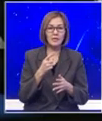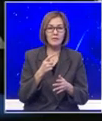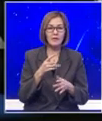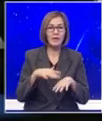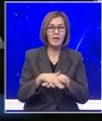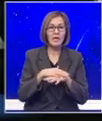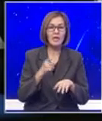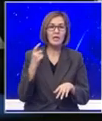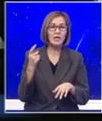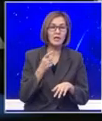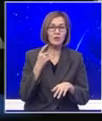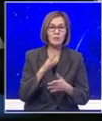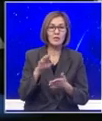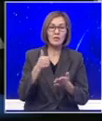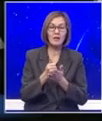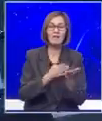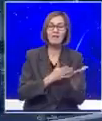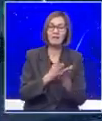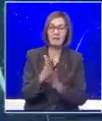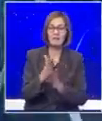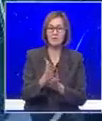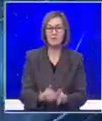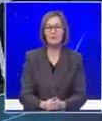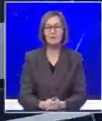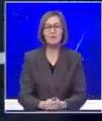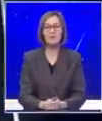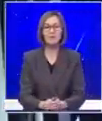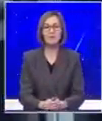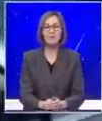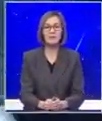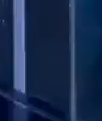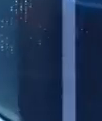ел экономикасының негізгі драйвері. Алматы